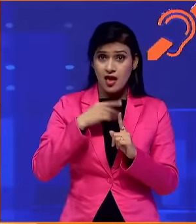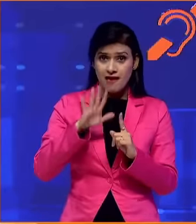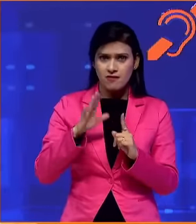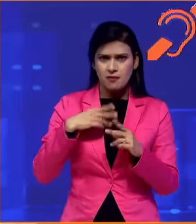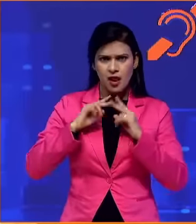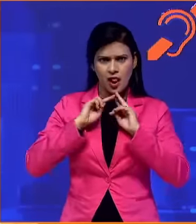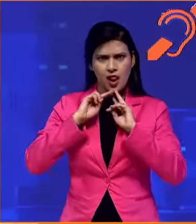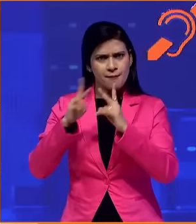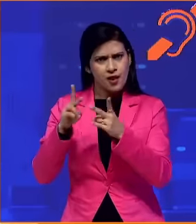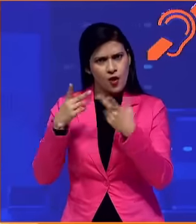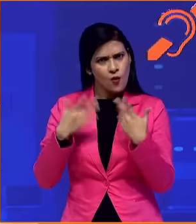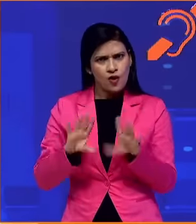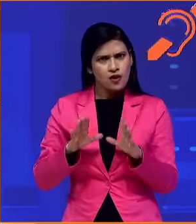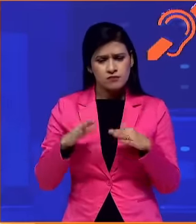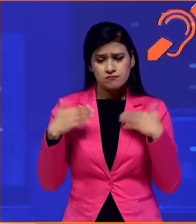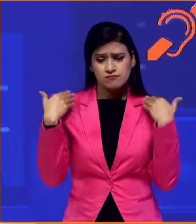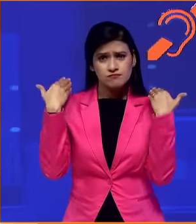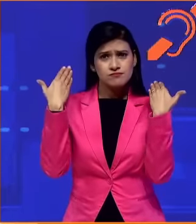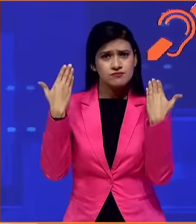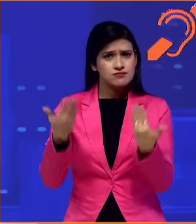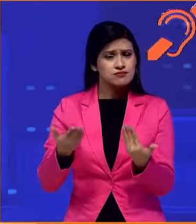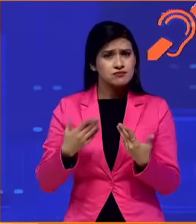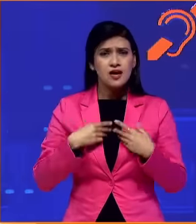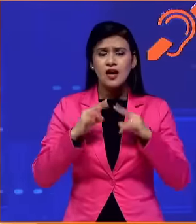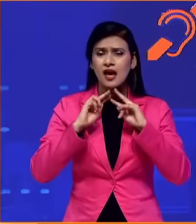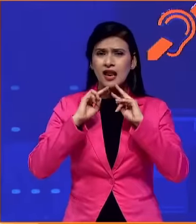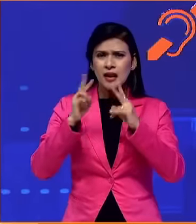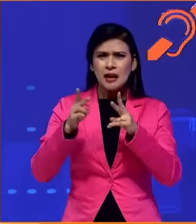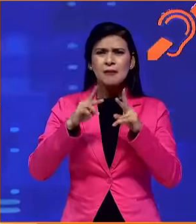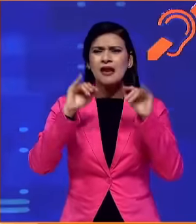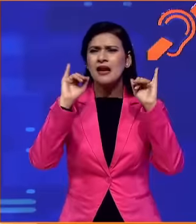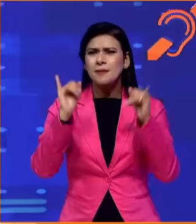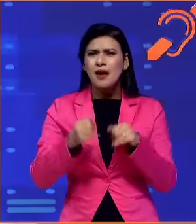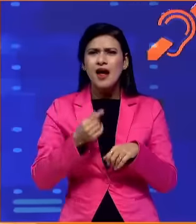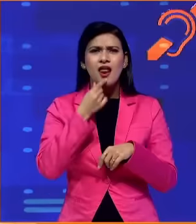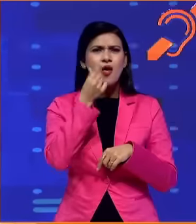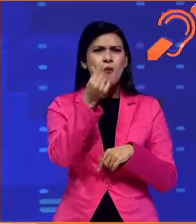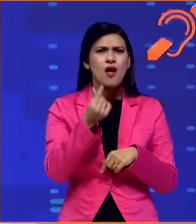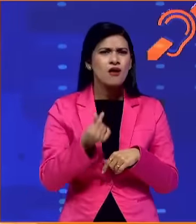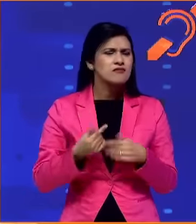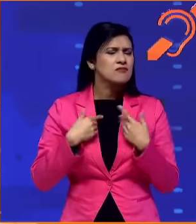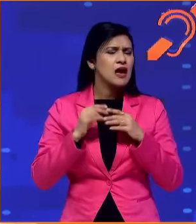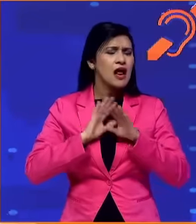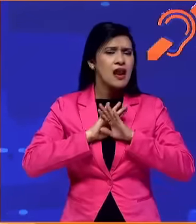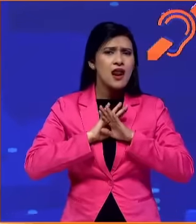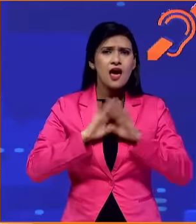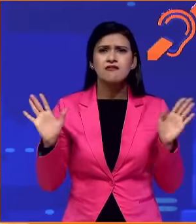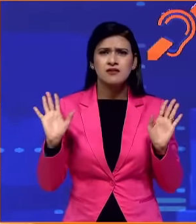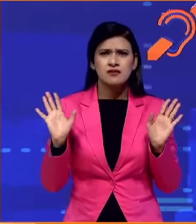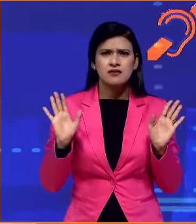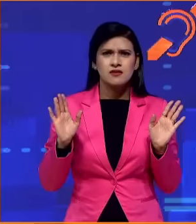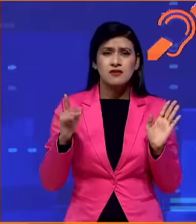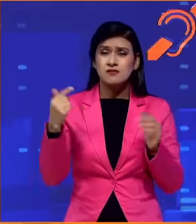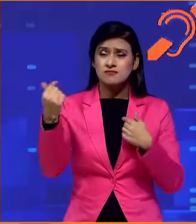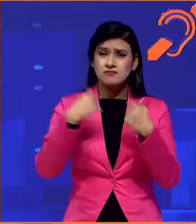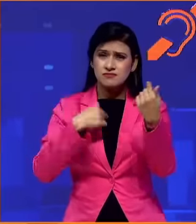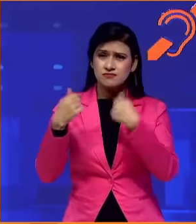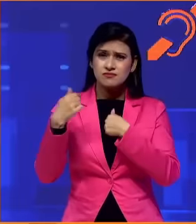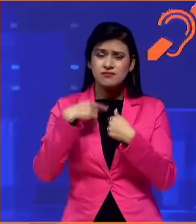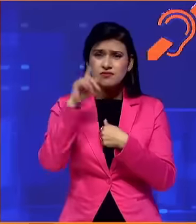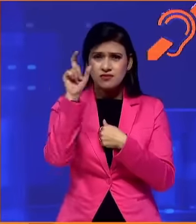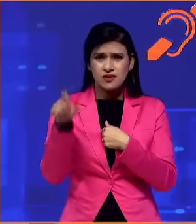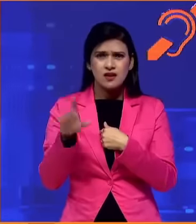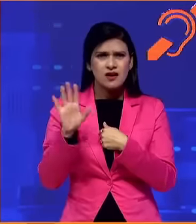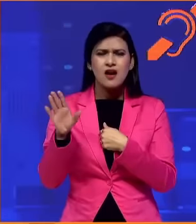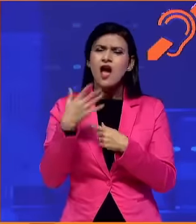नहींकहा? आजतकमैंनेकिसीकेबारेमेंऐसेशब्दोंकाप्रयोगनहींकियाहै जिन्हेंमैं अनुचितसमझताहूँ।किसीऔरनेक्या कहायाक्या